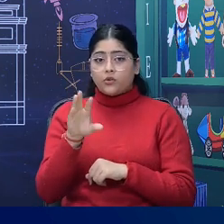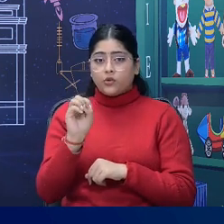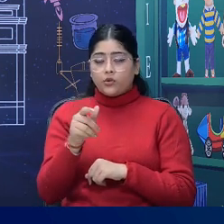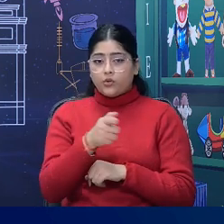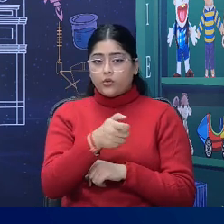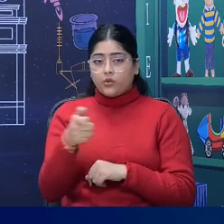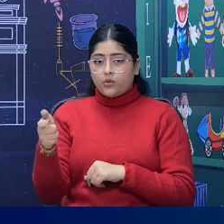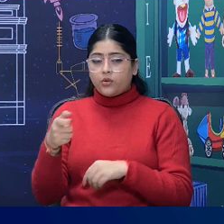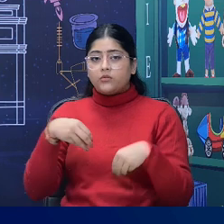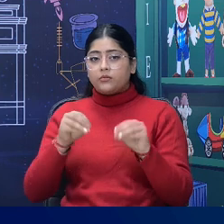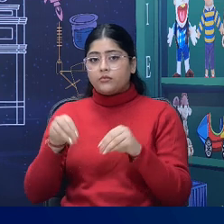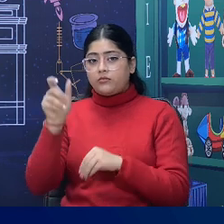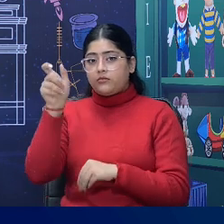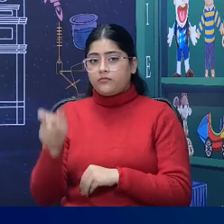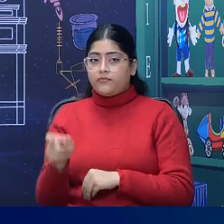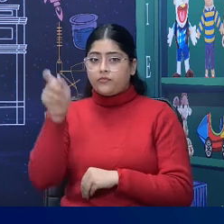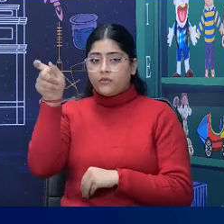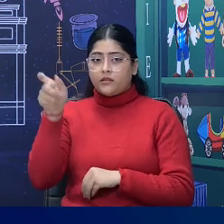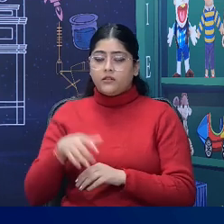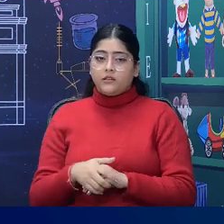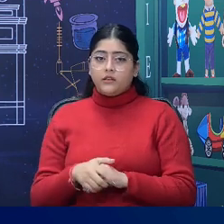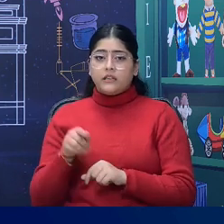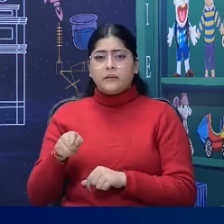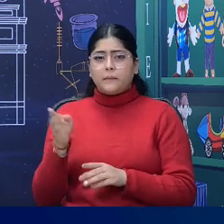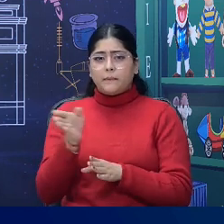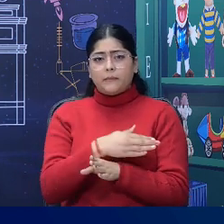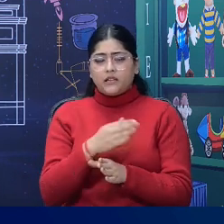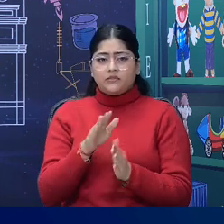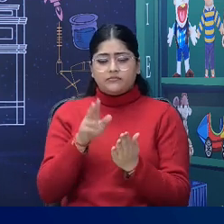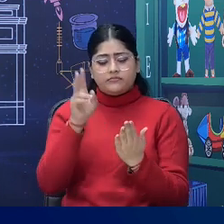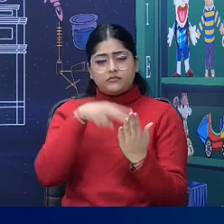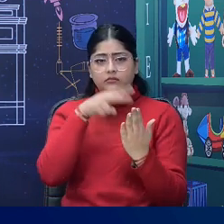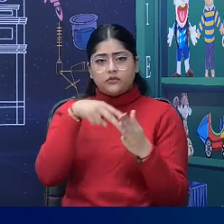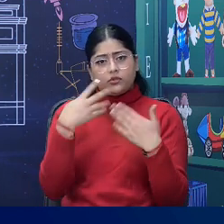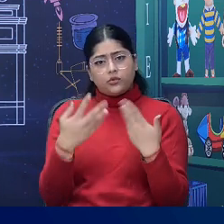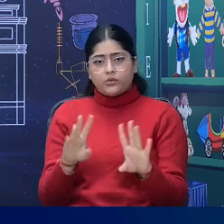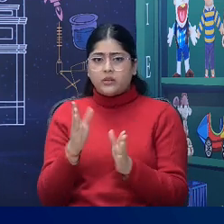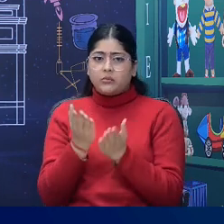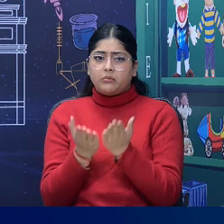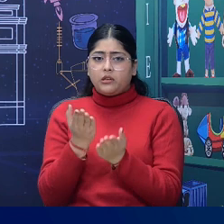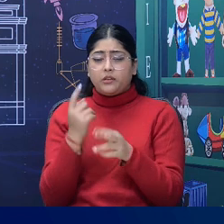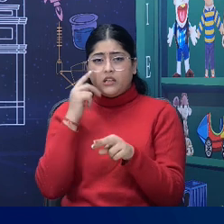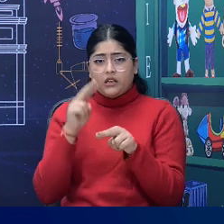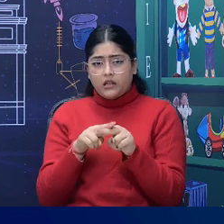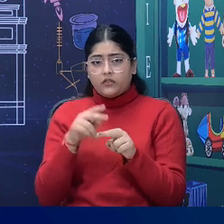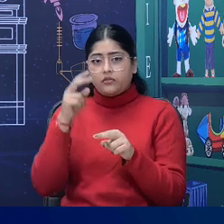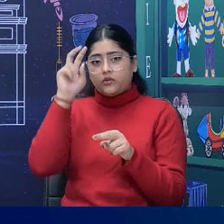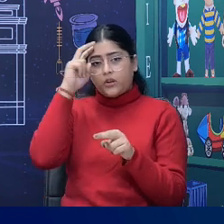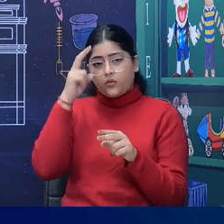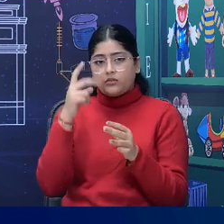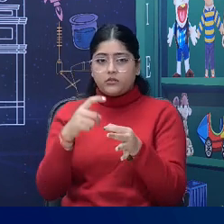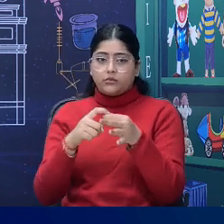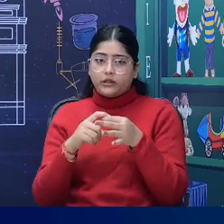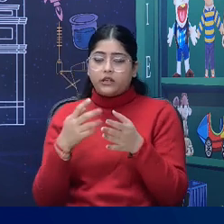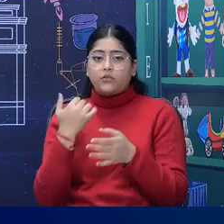और आप सभी इस चैप्टर को पढ़ चुके होंगे या फिर आपके मन में चैप्टर से जुड़ा कोई भी प्रश्न हो तो आप हमें कांटेक्ट कर सकते हैं हमारे फोन